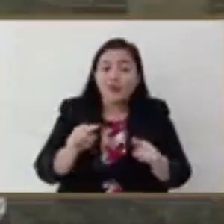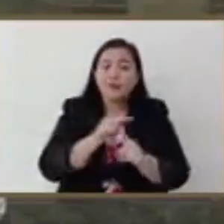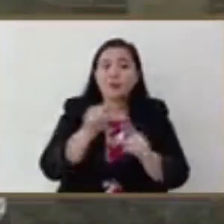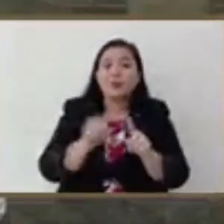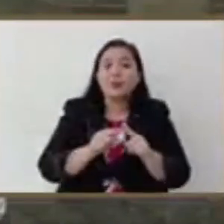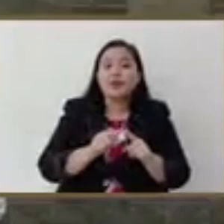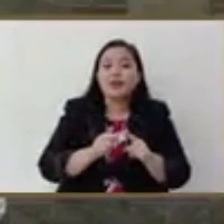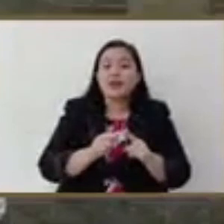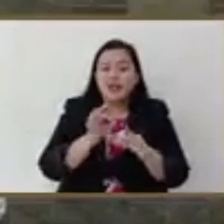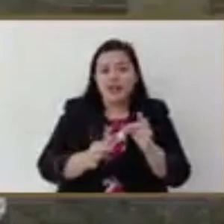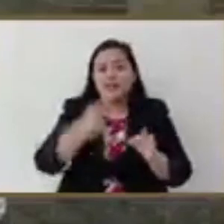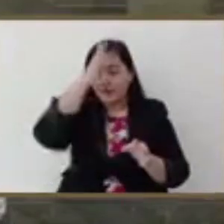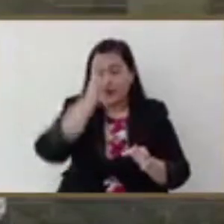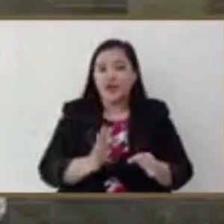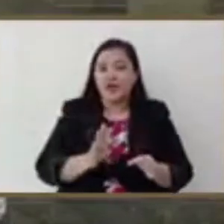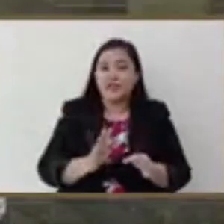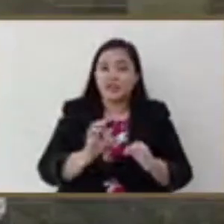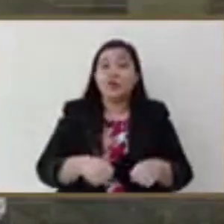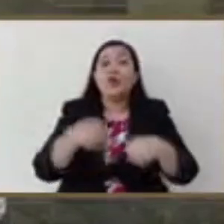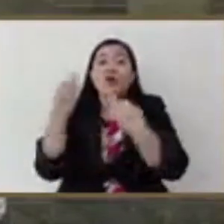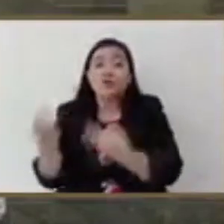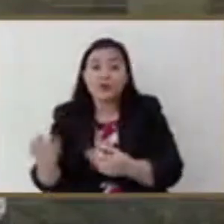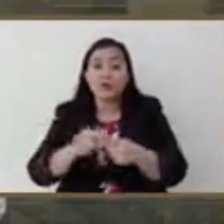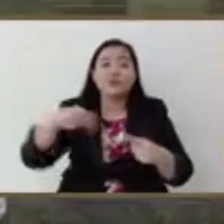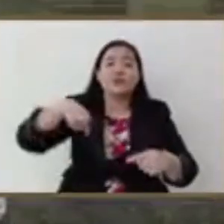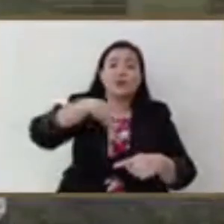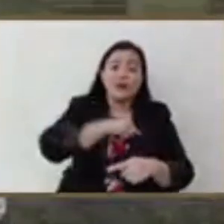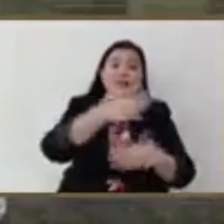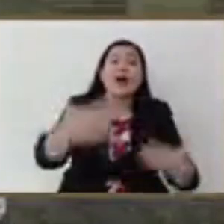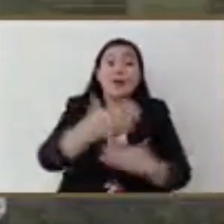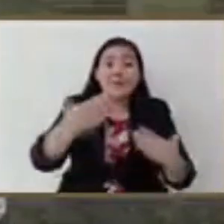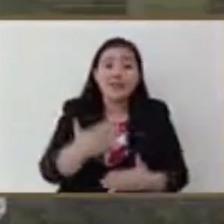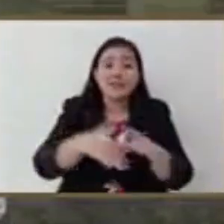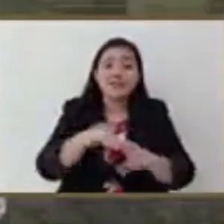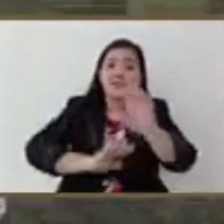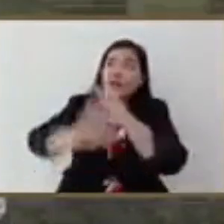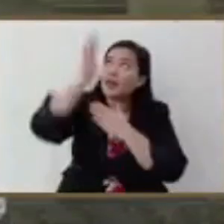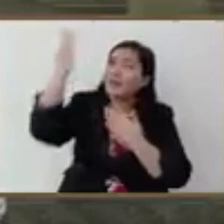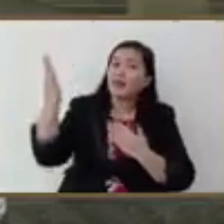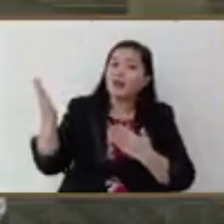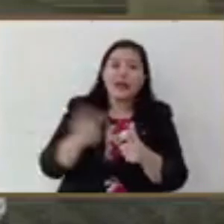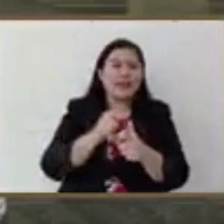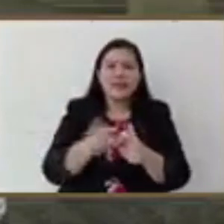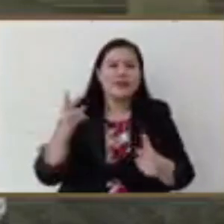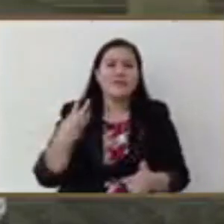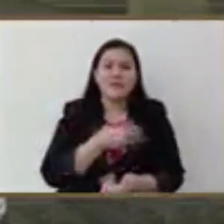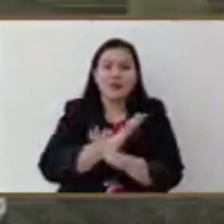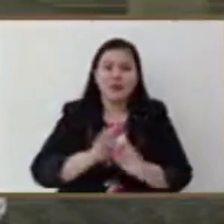nag-o-offer na yung kasiyahan sa langit, ino-offer niya na rito sa lupa, abang nandito ka sa lupa, boy, I don't wanna miss it.